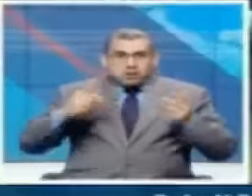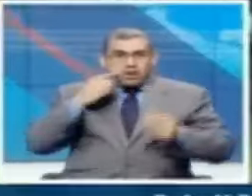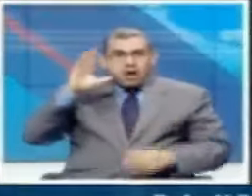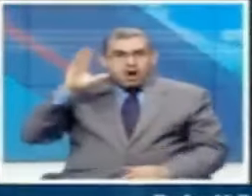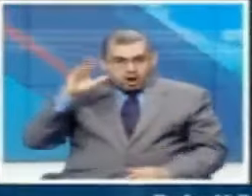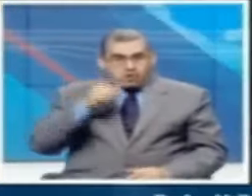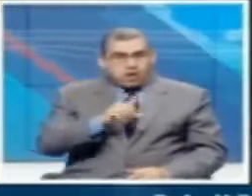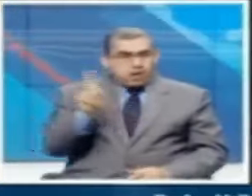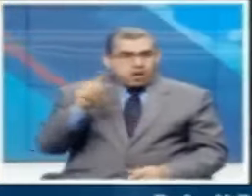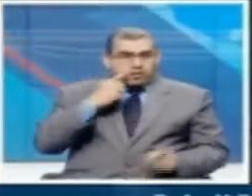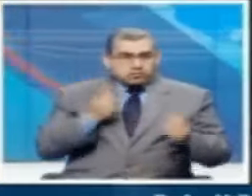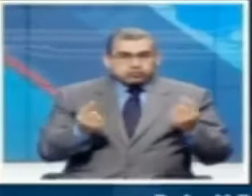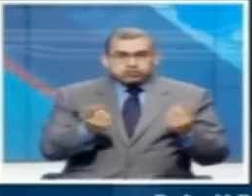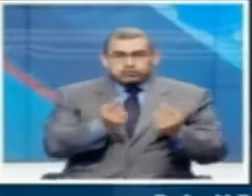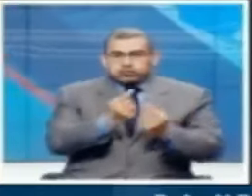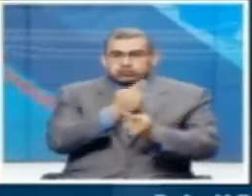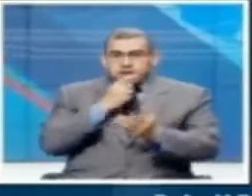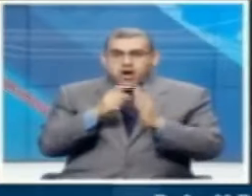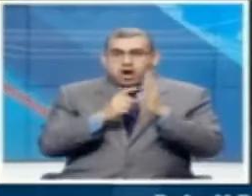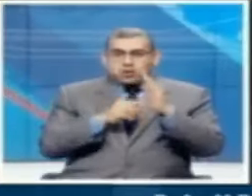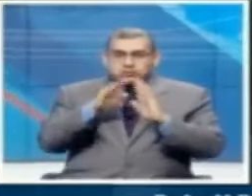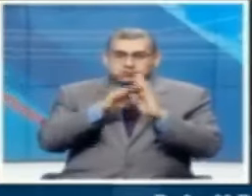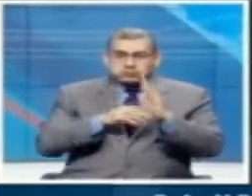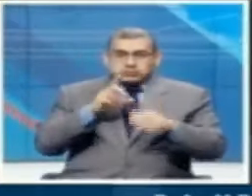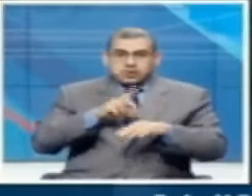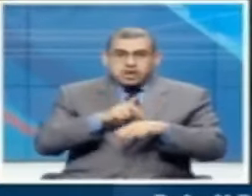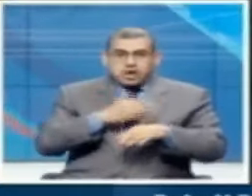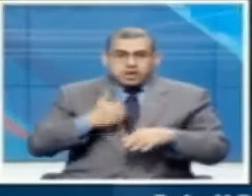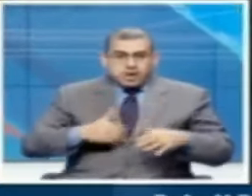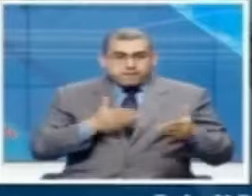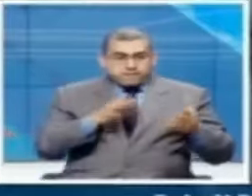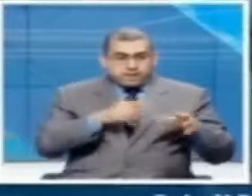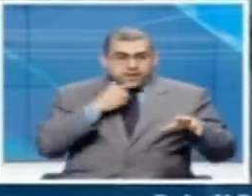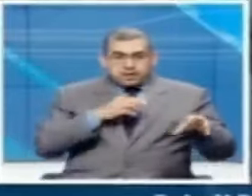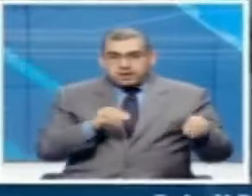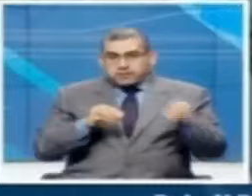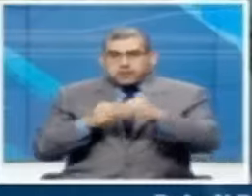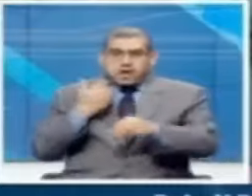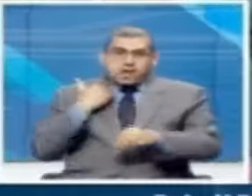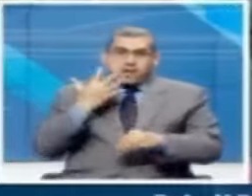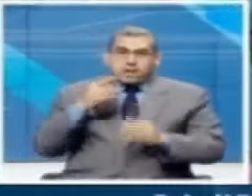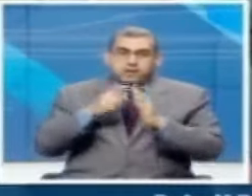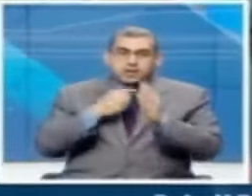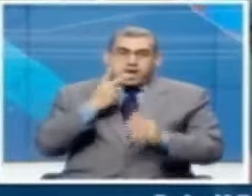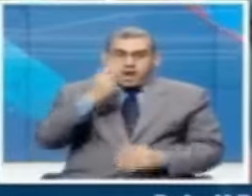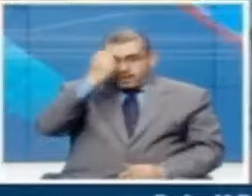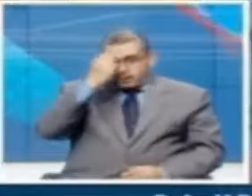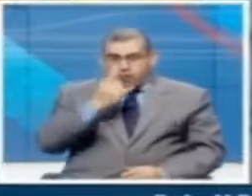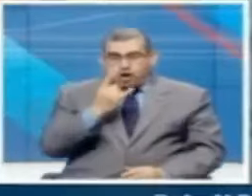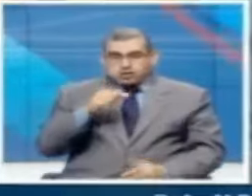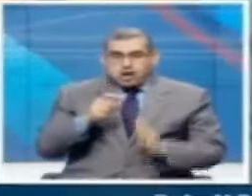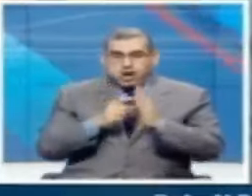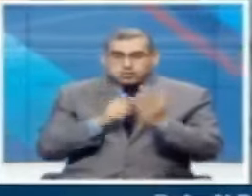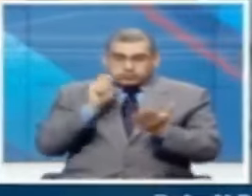ومعارض رغم صدور قانون تنظيم زراعه الاعضاء البشريه رقم خ لسنه 2010